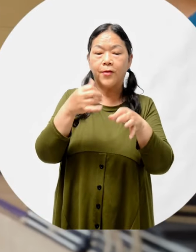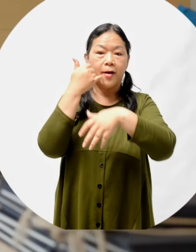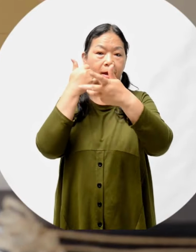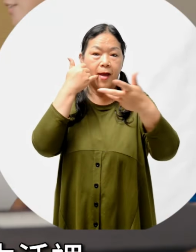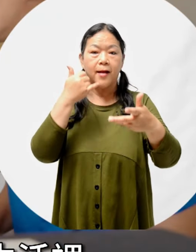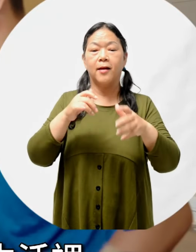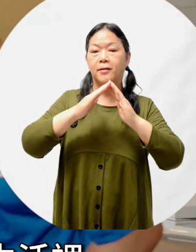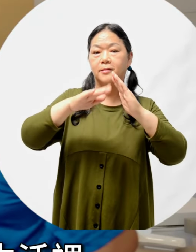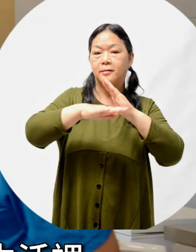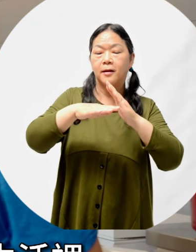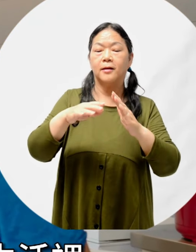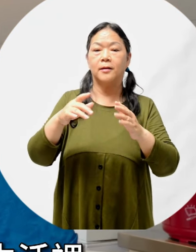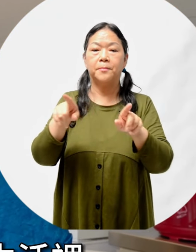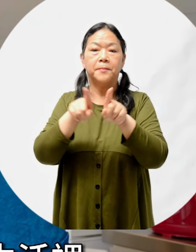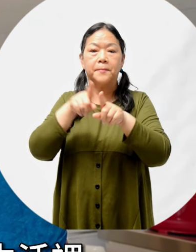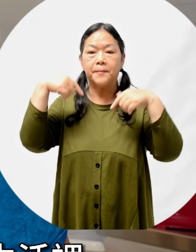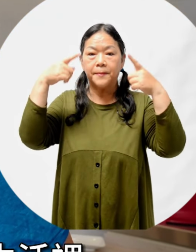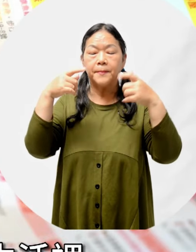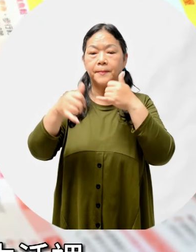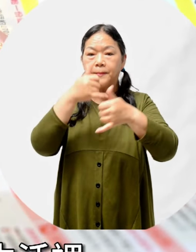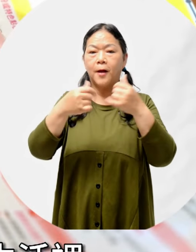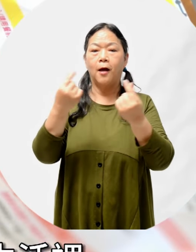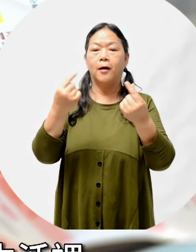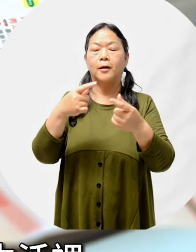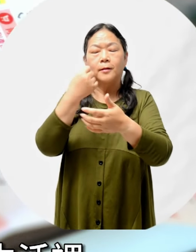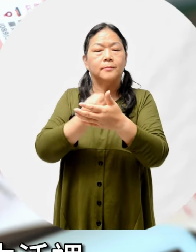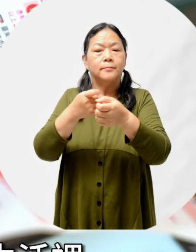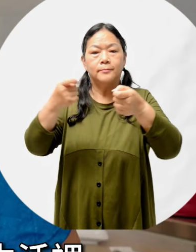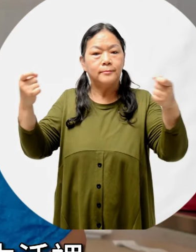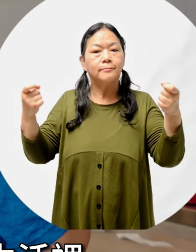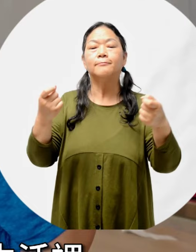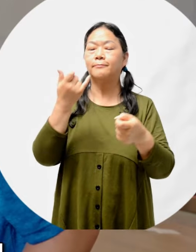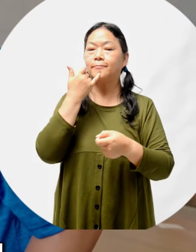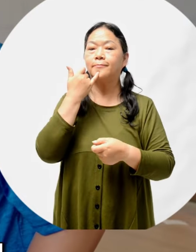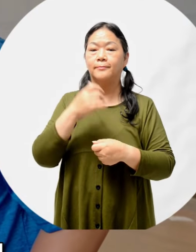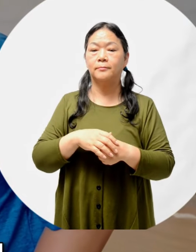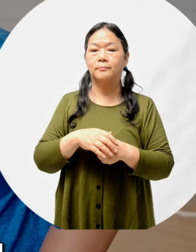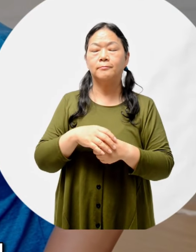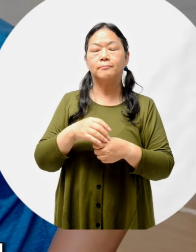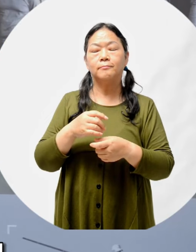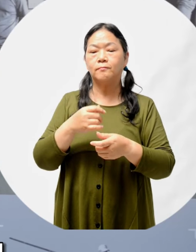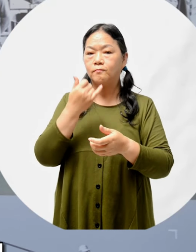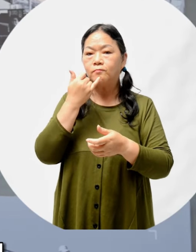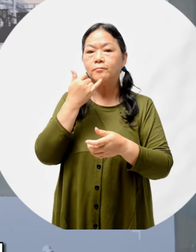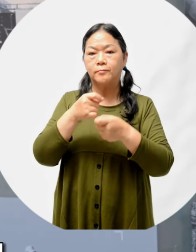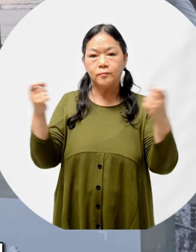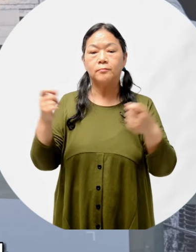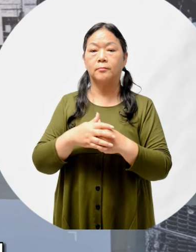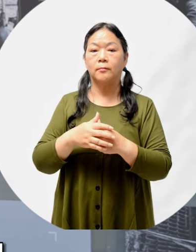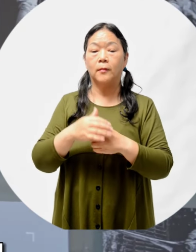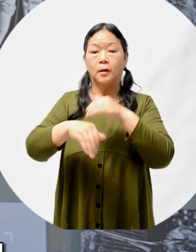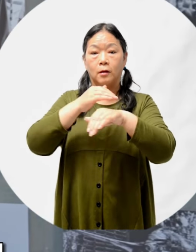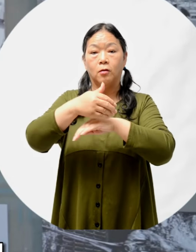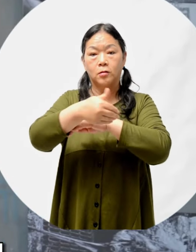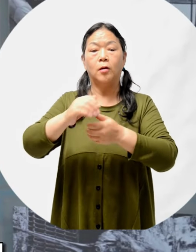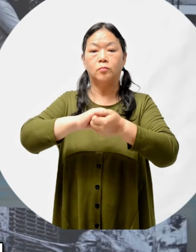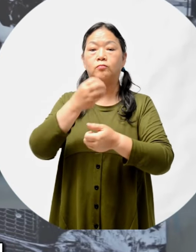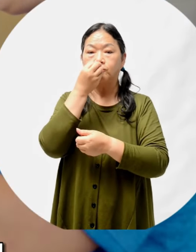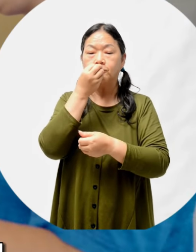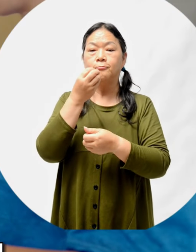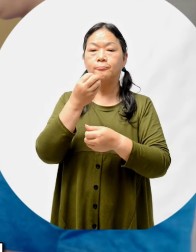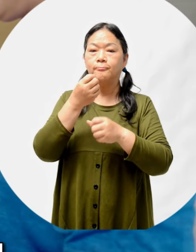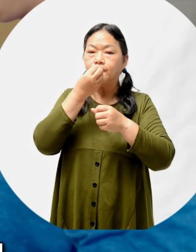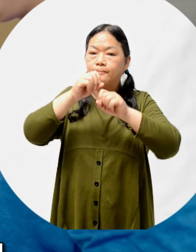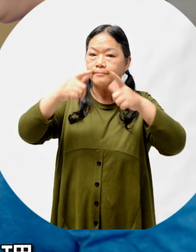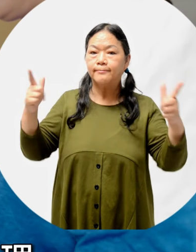在港口、巷弄、小店、海浪、市场、日常生活里，仿佛时光在这里按了暂停，不